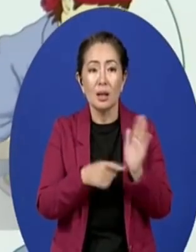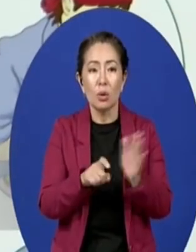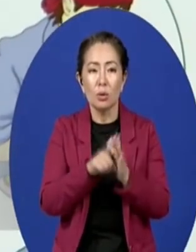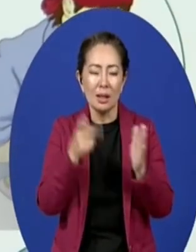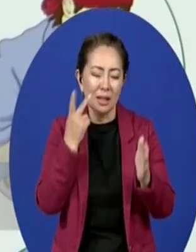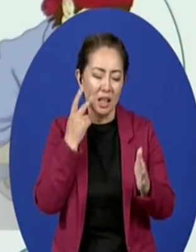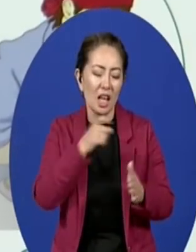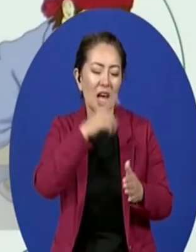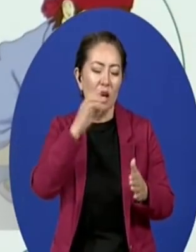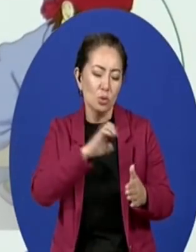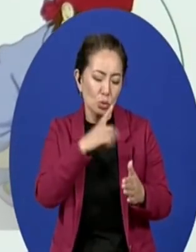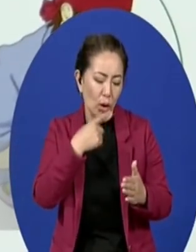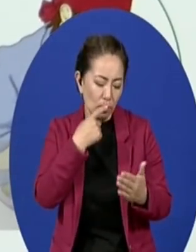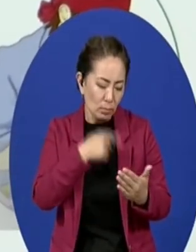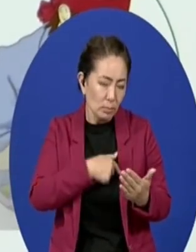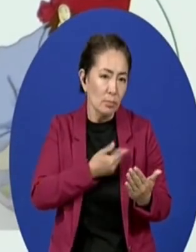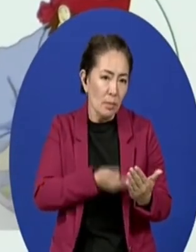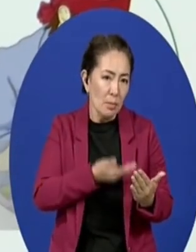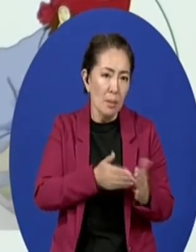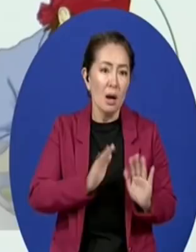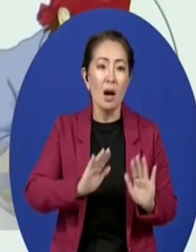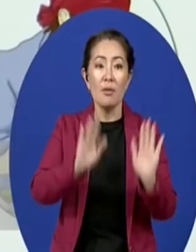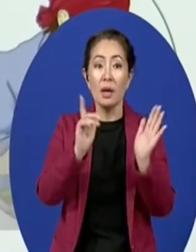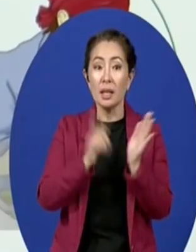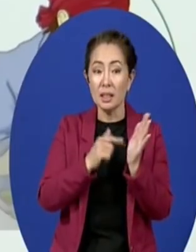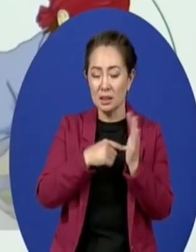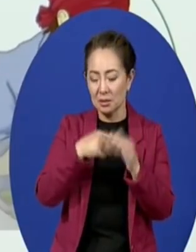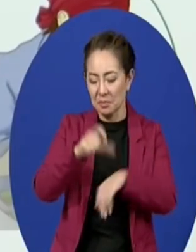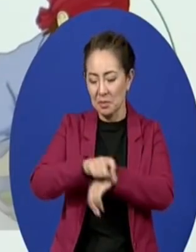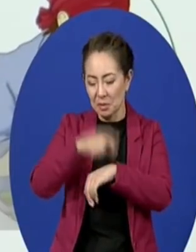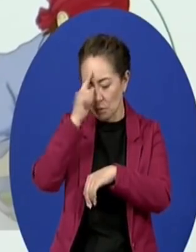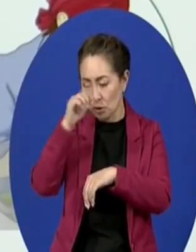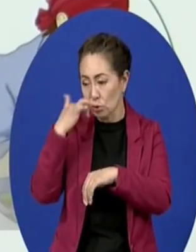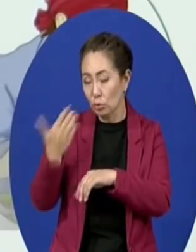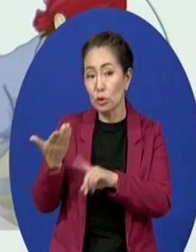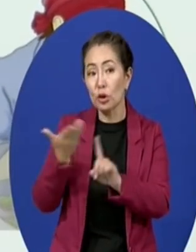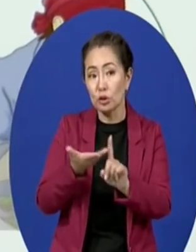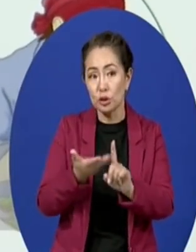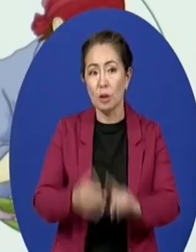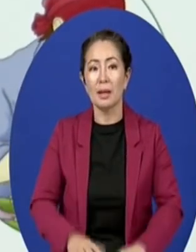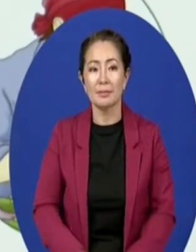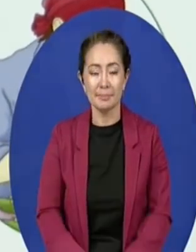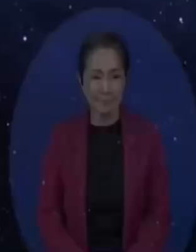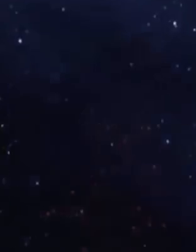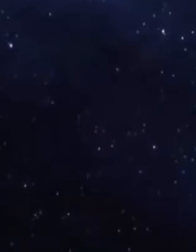тогтмол ихэнх зүгээр заавал хооллох ёстойг эмч мэрэгчлэтнүүд зөвлөж байна.